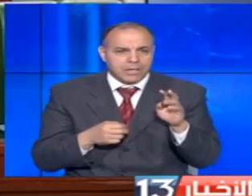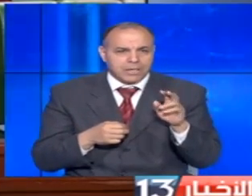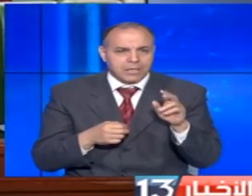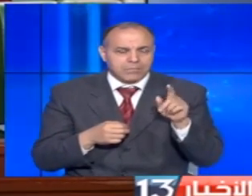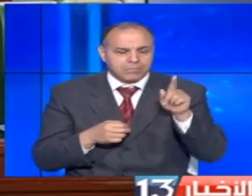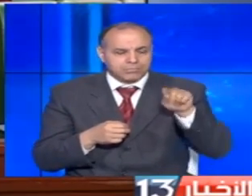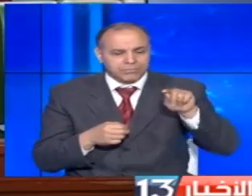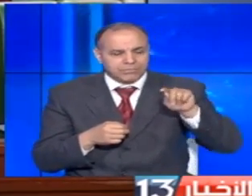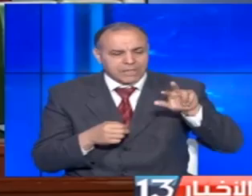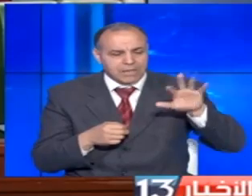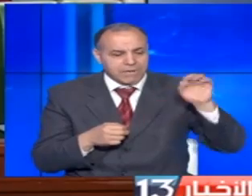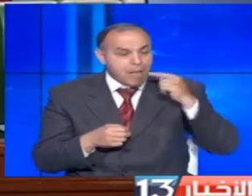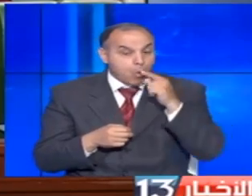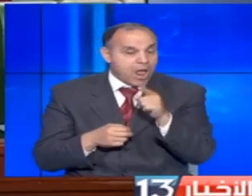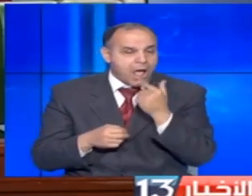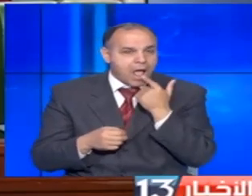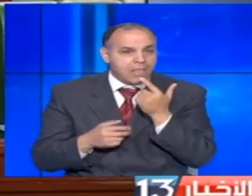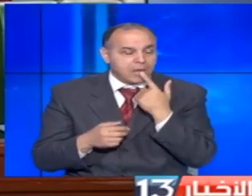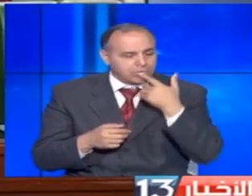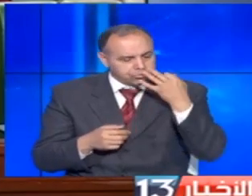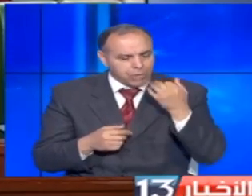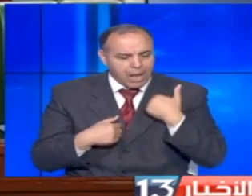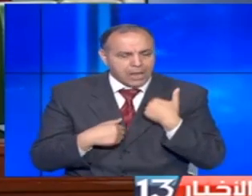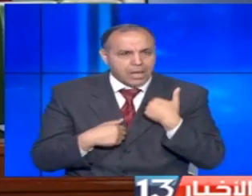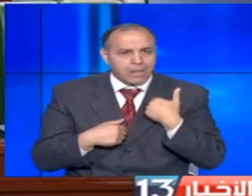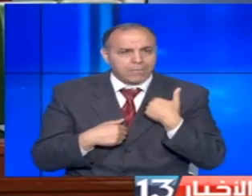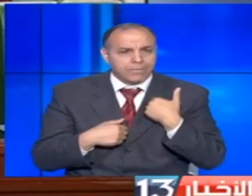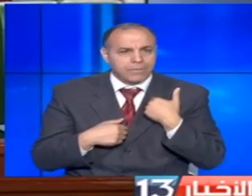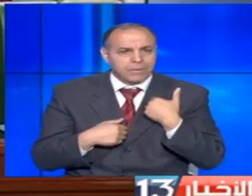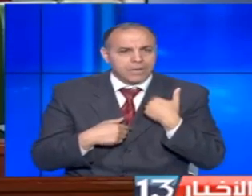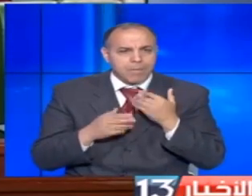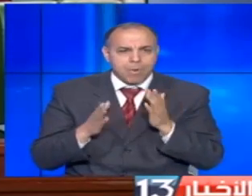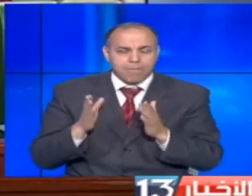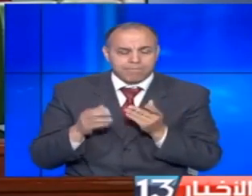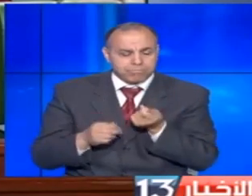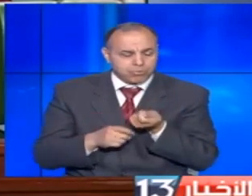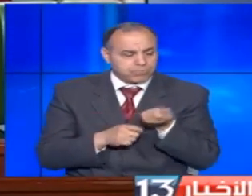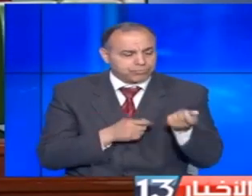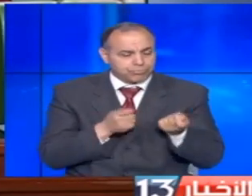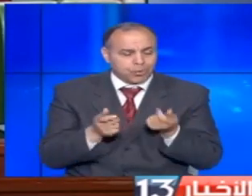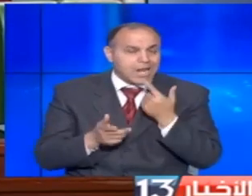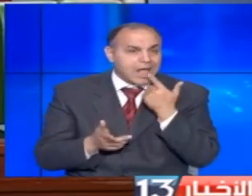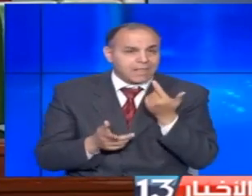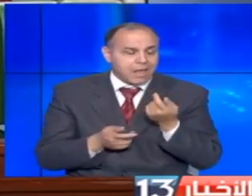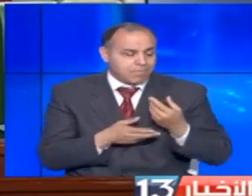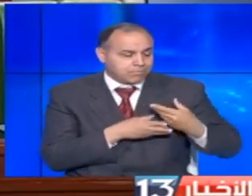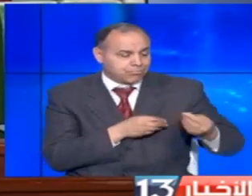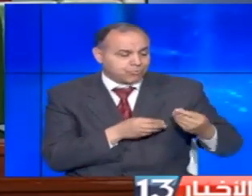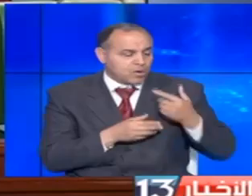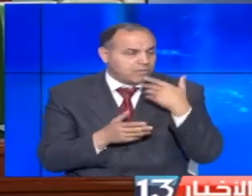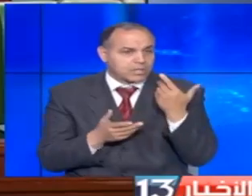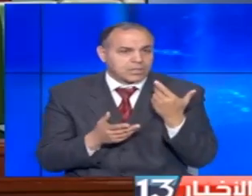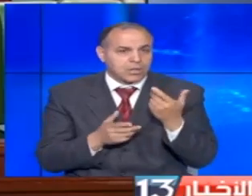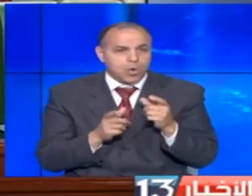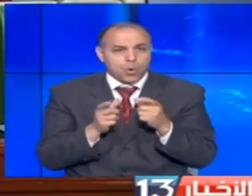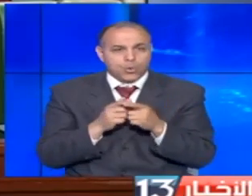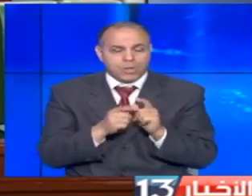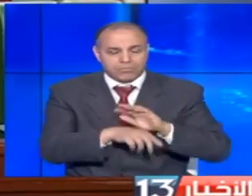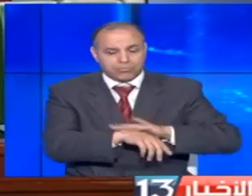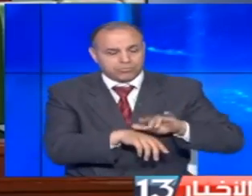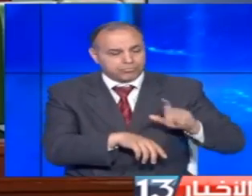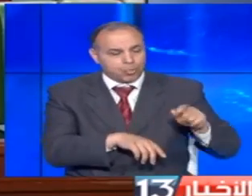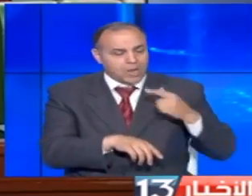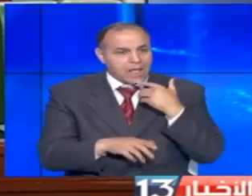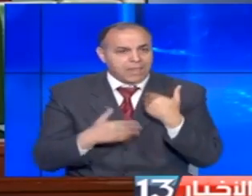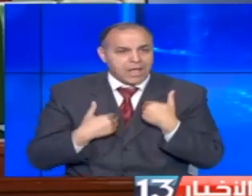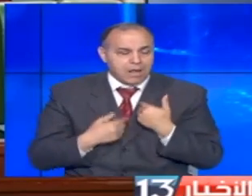3.9% ورا هذا الالتزام راه مقابل مصاريف را المصاريف هي كتله الاجور اللي